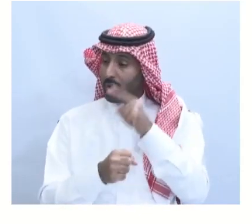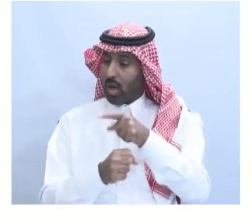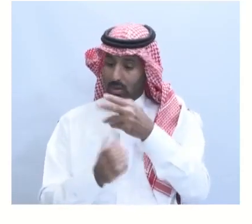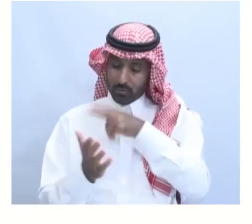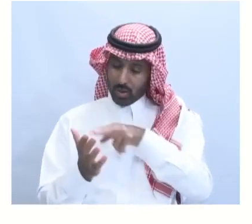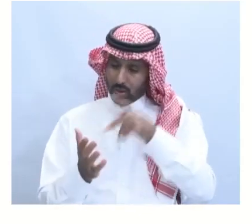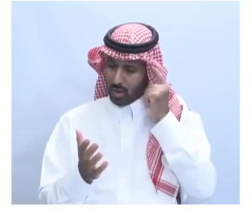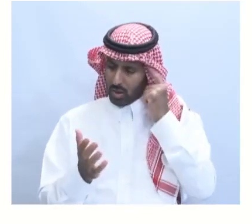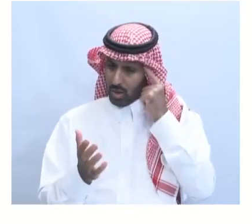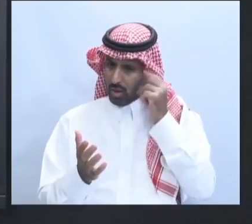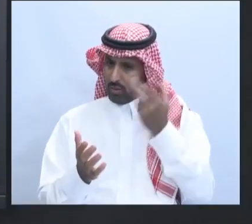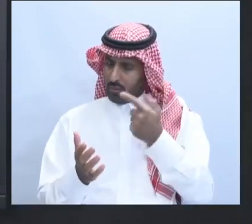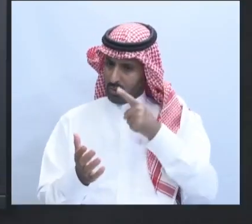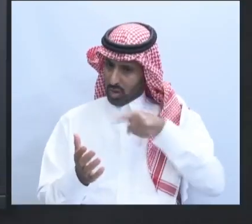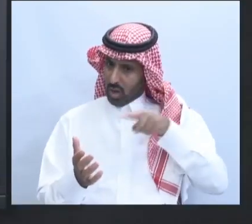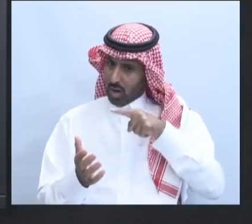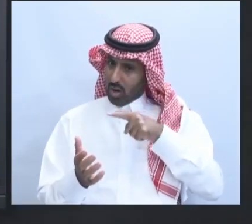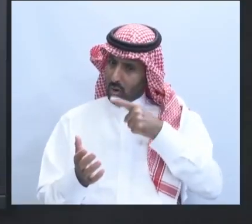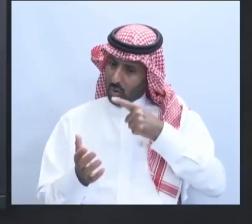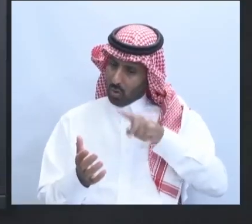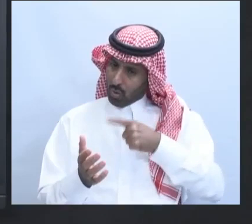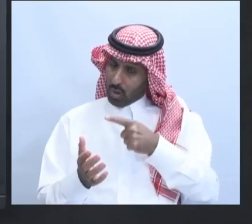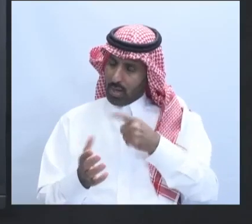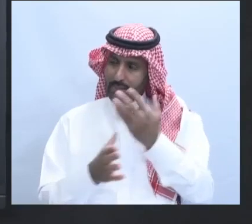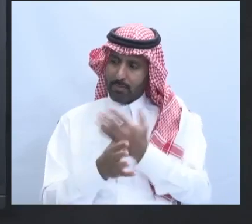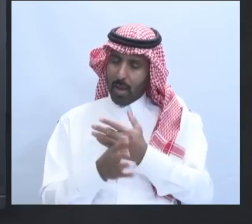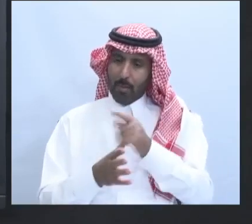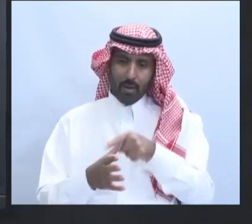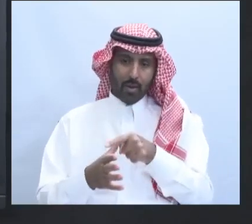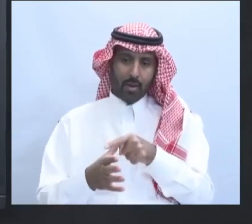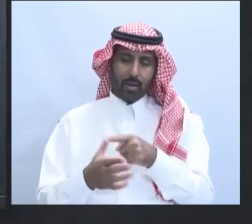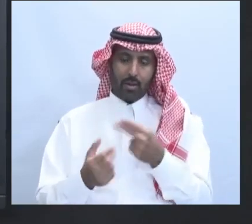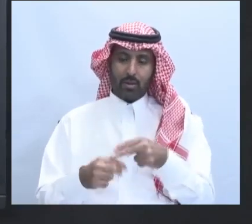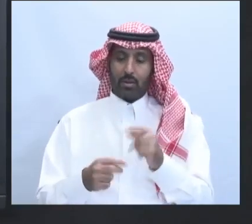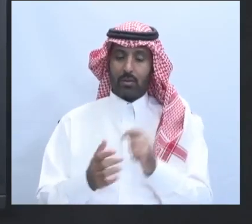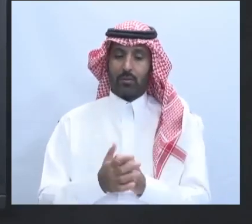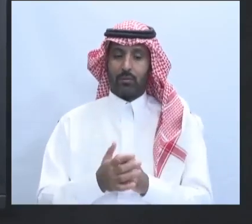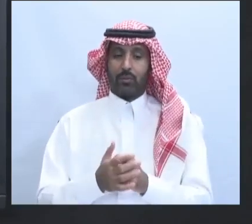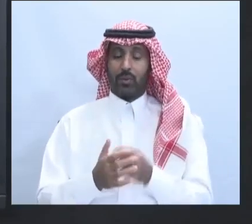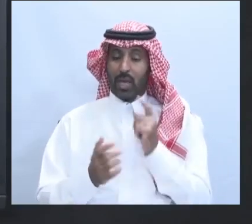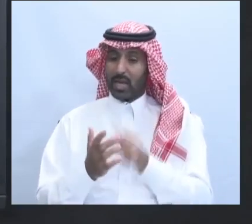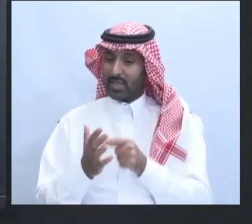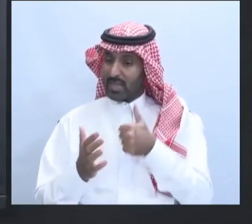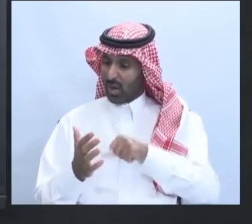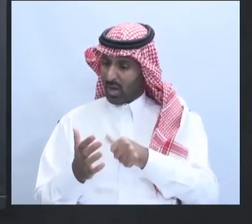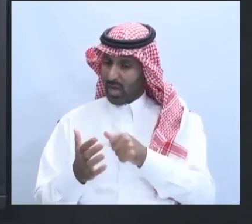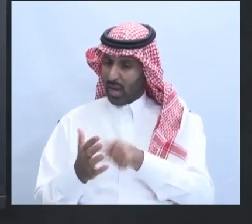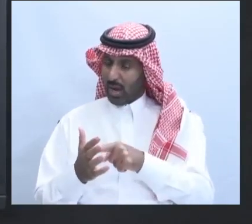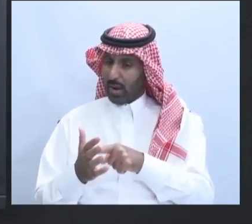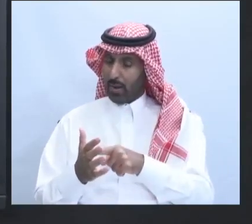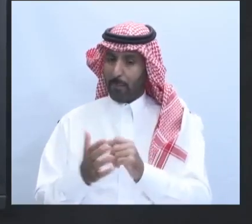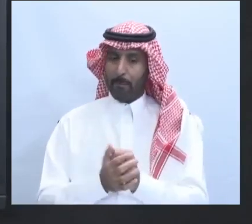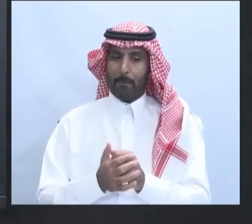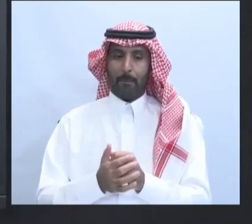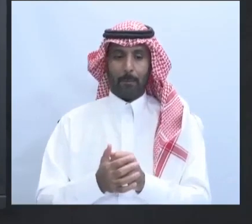امر جدا في غايه الاهميه ان نعرف الاسباب التي ادت الى ظهور النقد والى نشاته والى تطوره